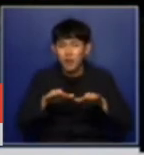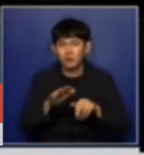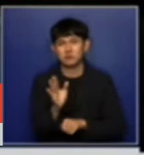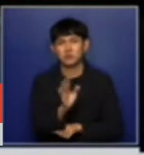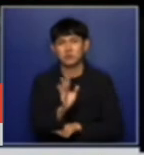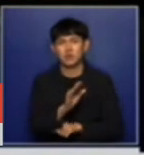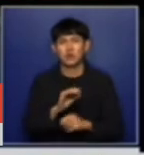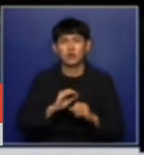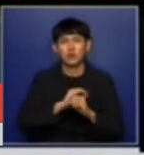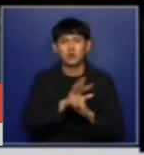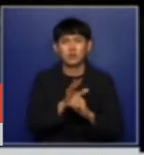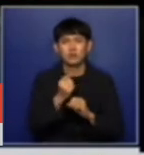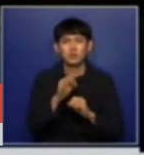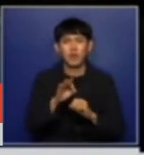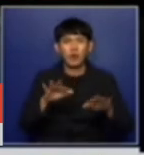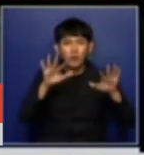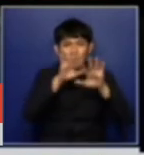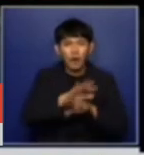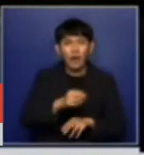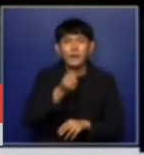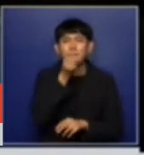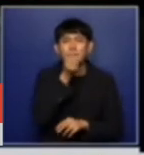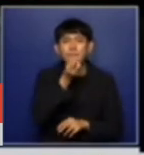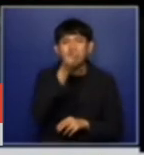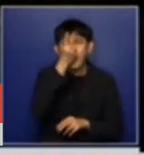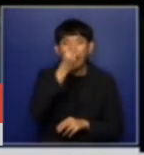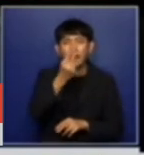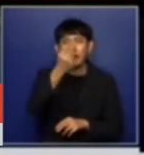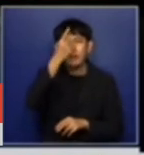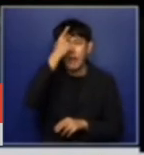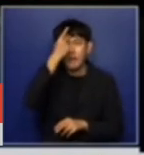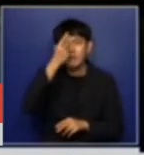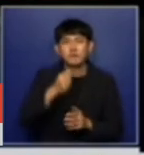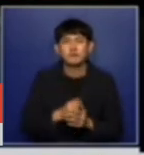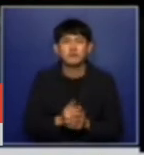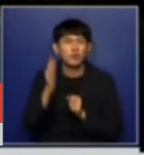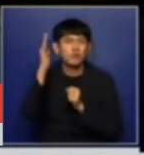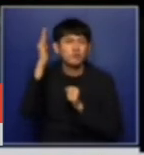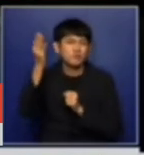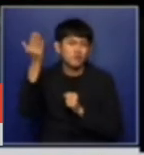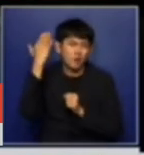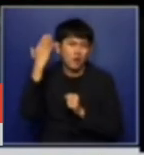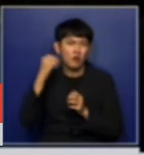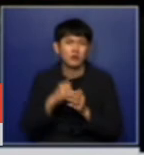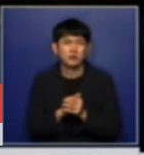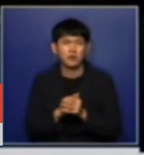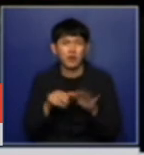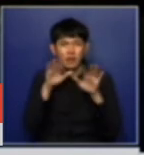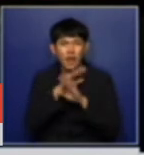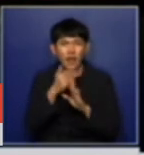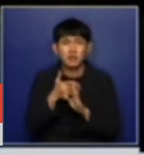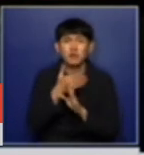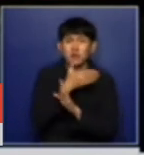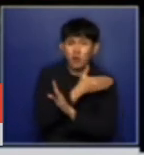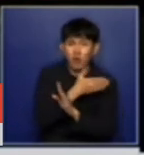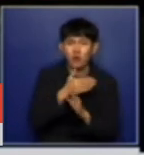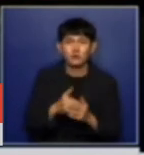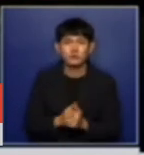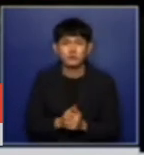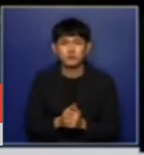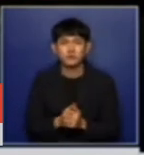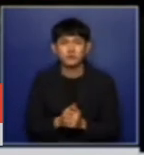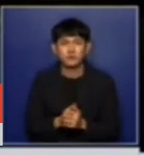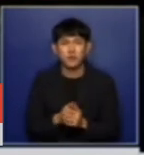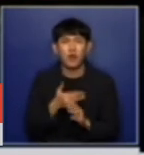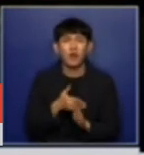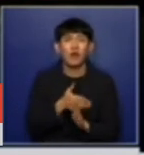โควิดเนี่ยเป็นแพ้ผมเคยอภิปรายไปแล้วมันเกิดก่อน วิกฤตโควิดน